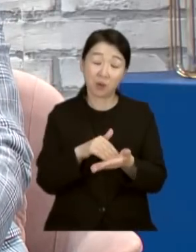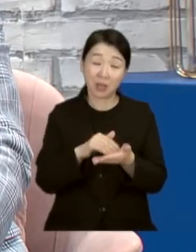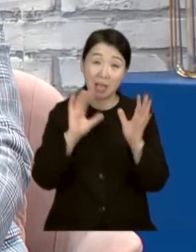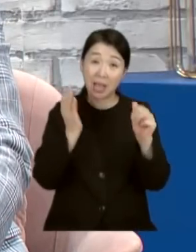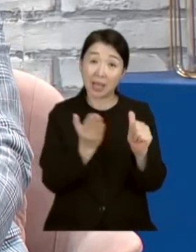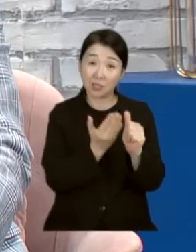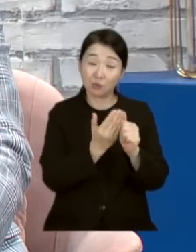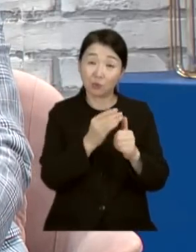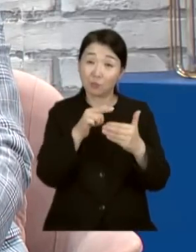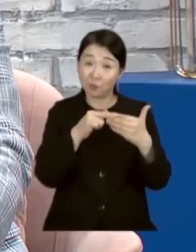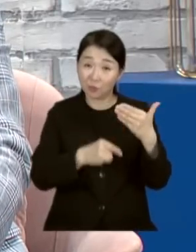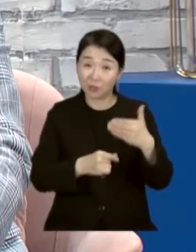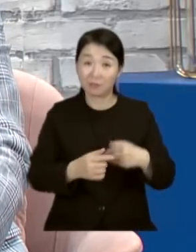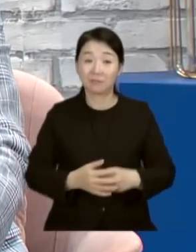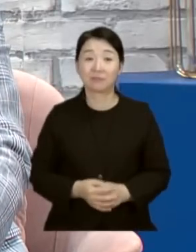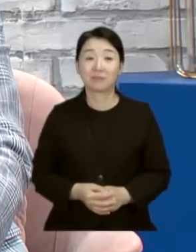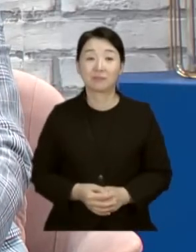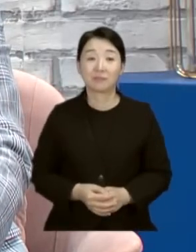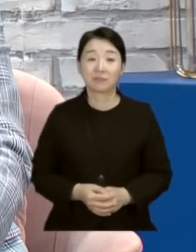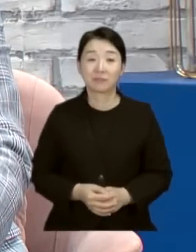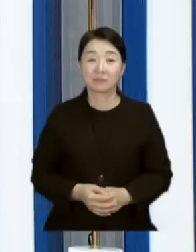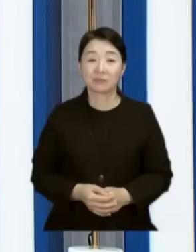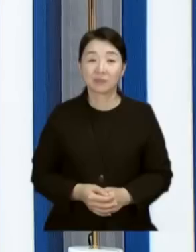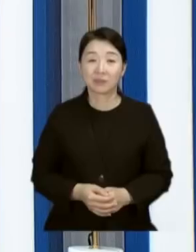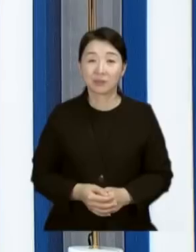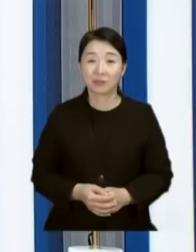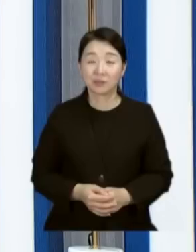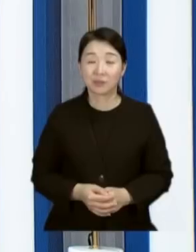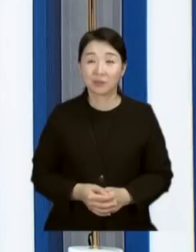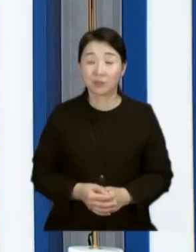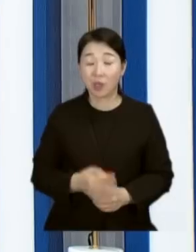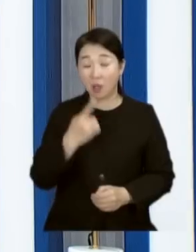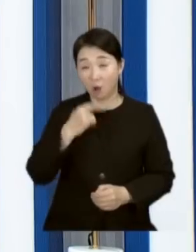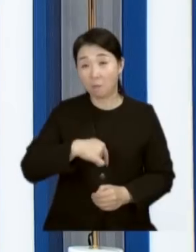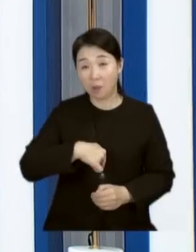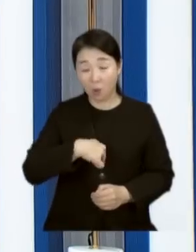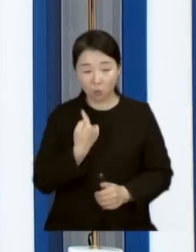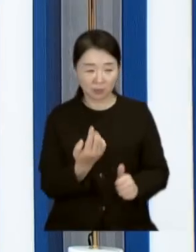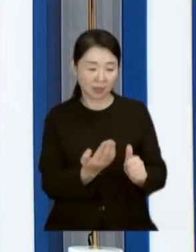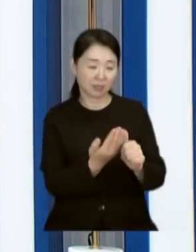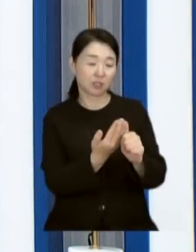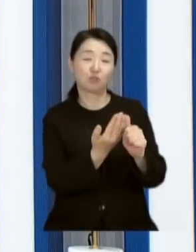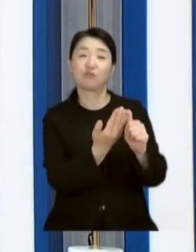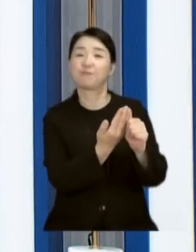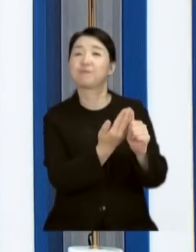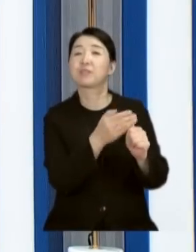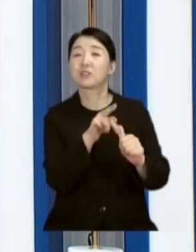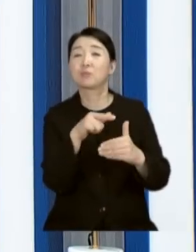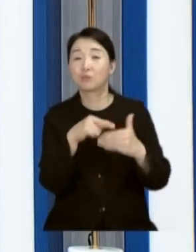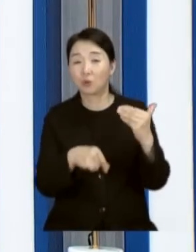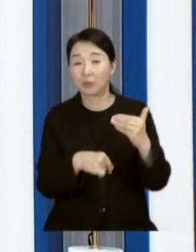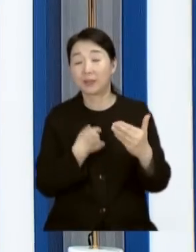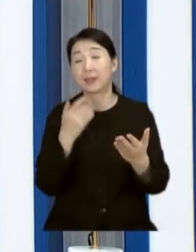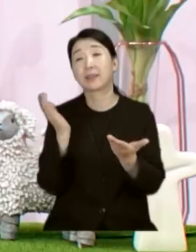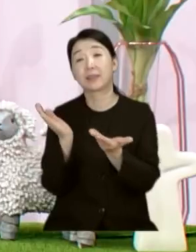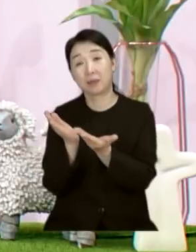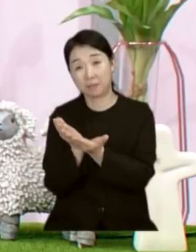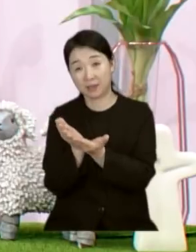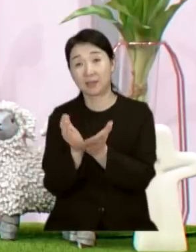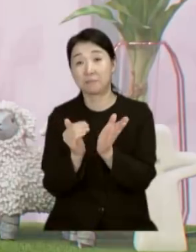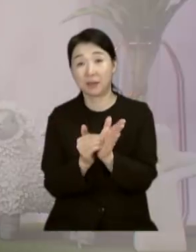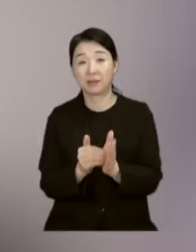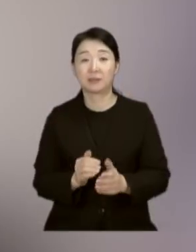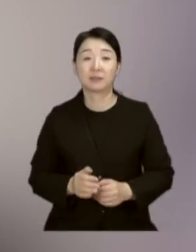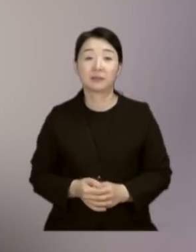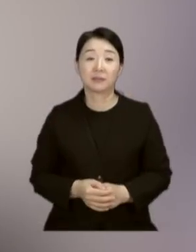맞아요. 저도 봤는데 어떤 프로그램이었죠? 그냥 싱글맘들이 싱글맘들의 육아였던 거예요. 그것도 저한테